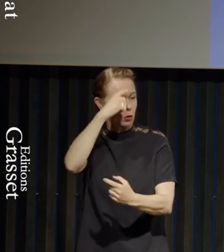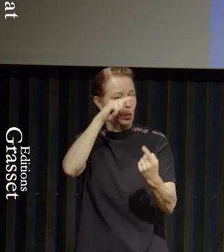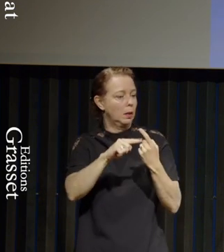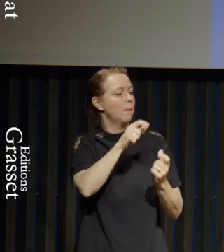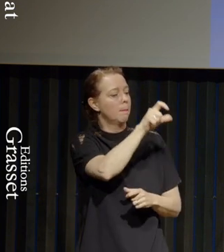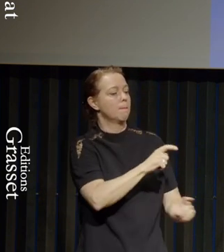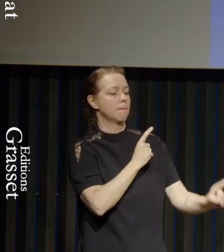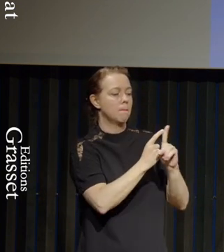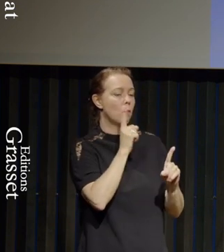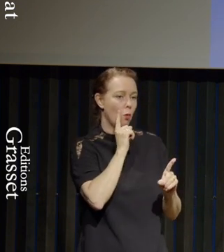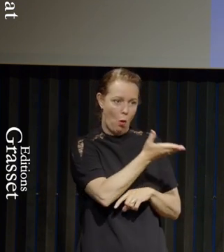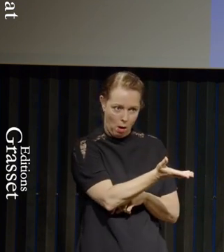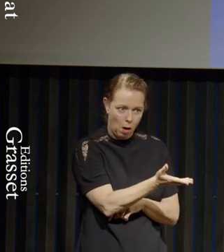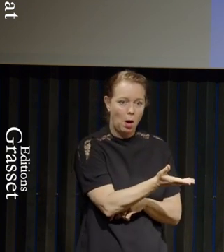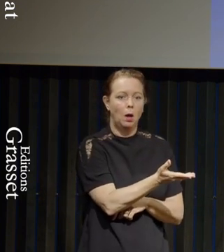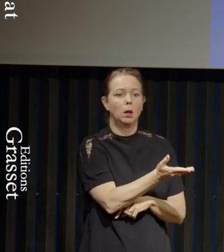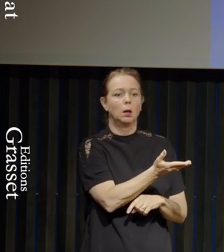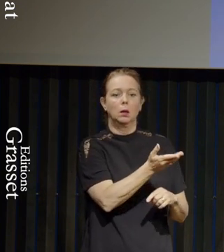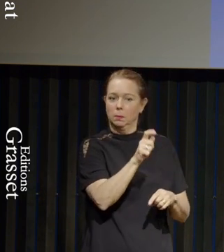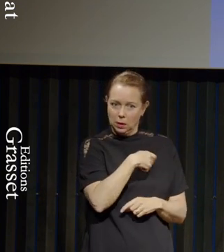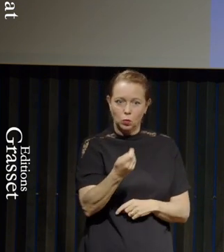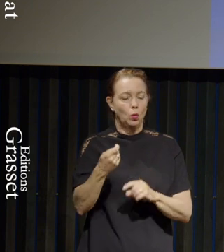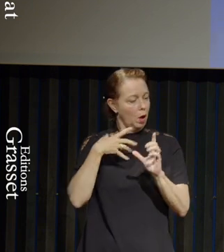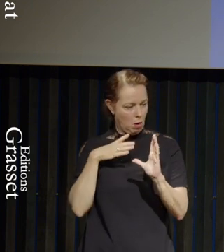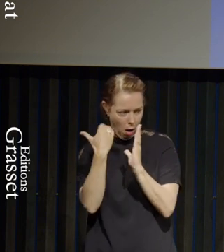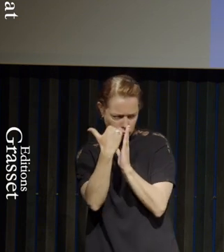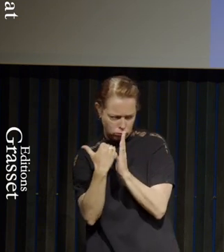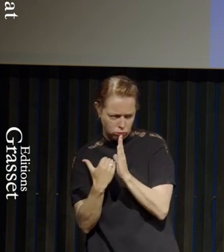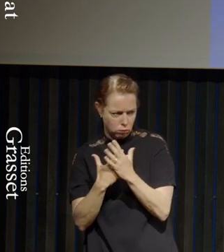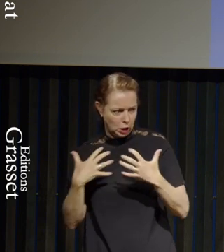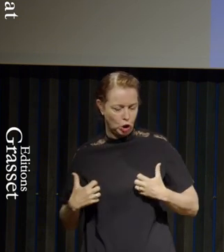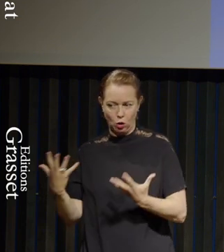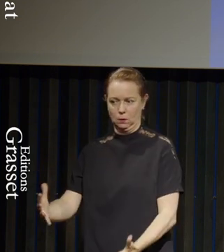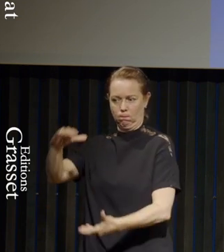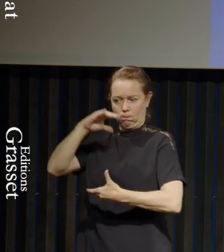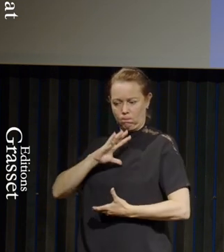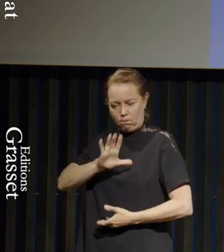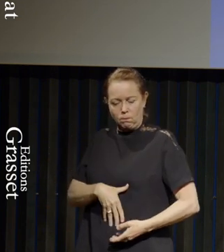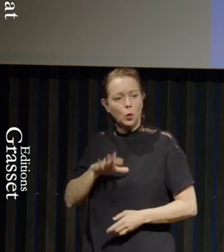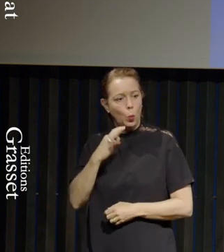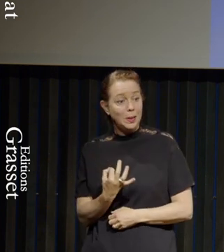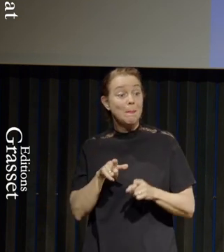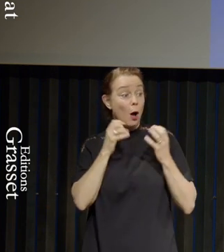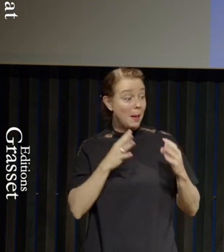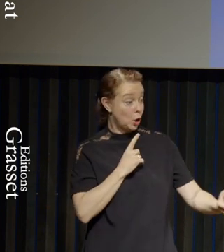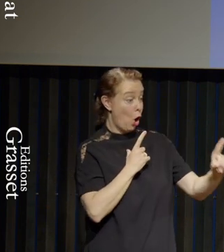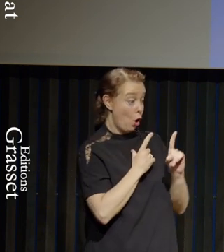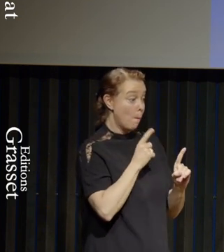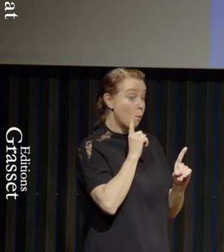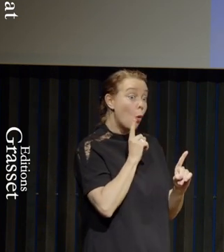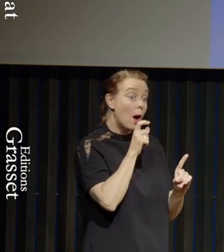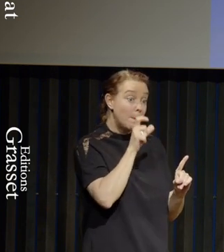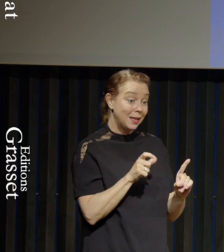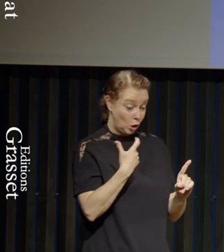qui utilise l'état de l'art et la science. Et en même temps, on va voir quelqu'un qui est attentif à